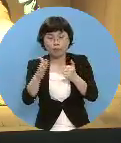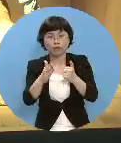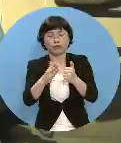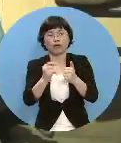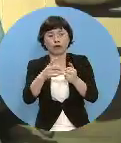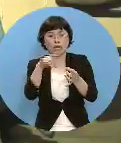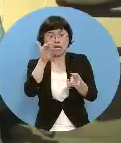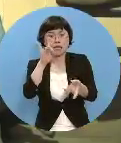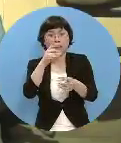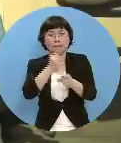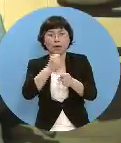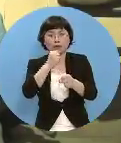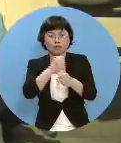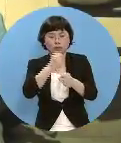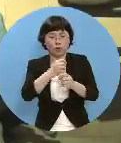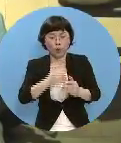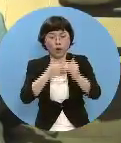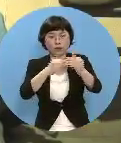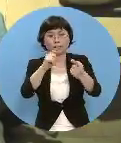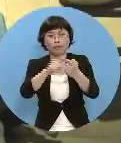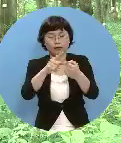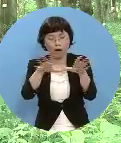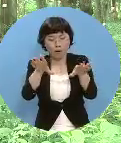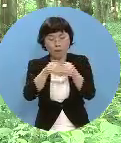제조 과정 등도 살펴볼 수 있습니다.